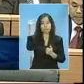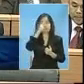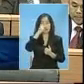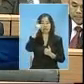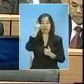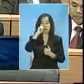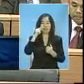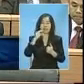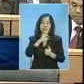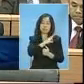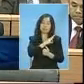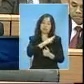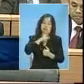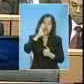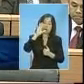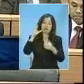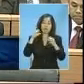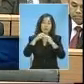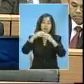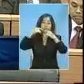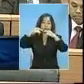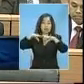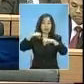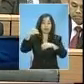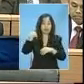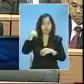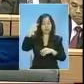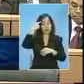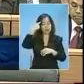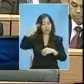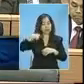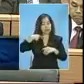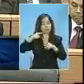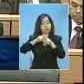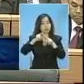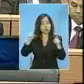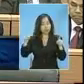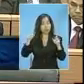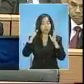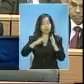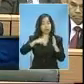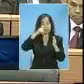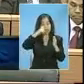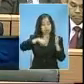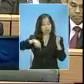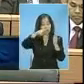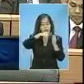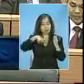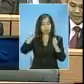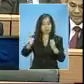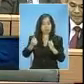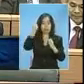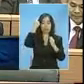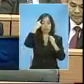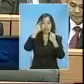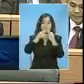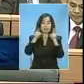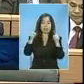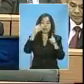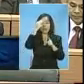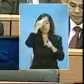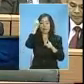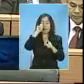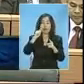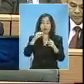สมาชิกพรรคฝ่ายค้านมีความเห็นที่แตกต่างจากคนไทยทั่วทั้งประเทศพสมาชิกฝ่ายค้าน